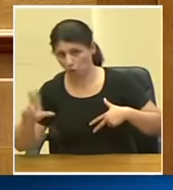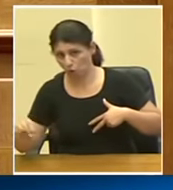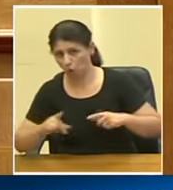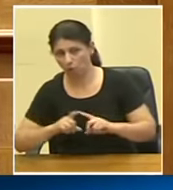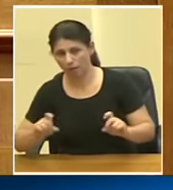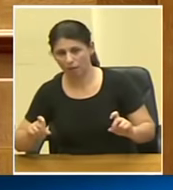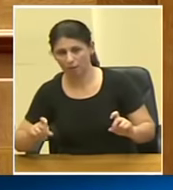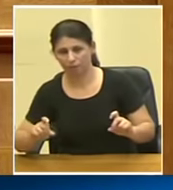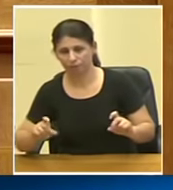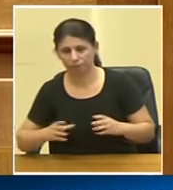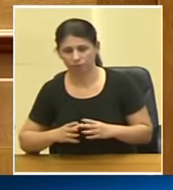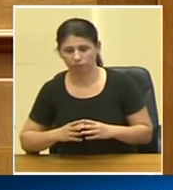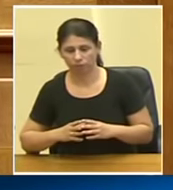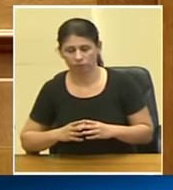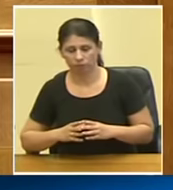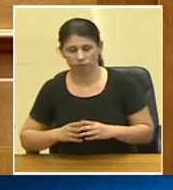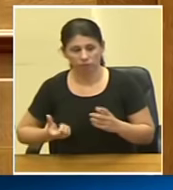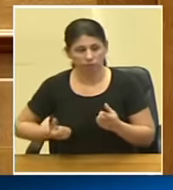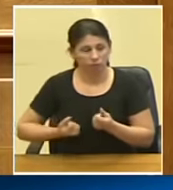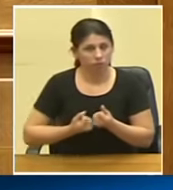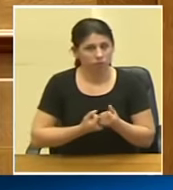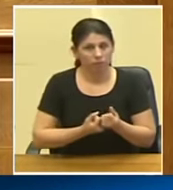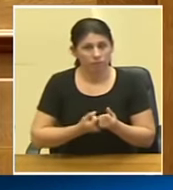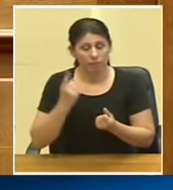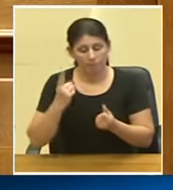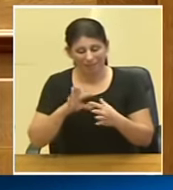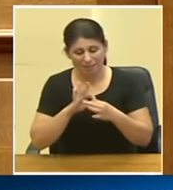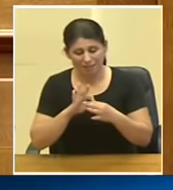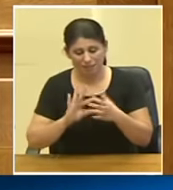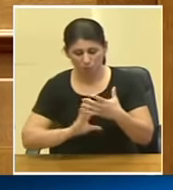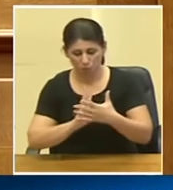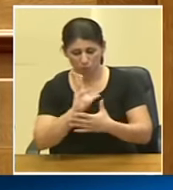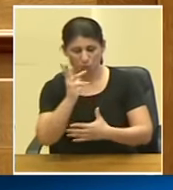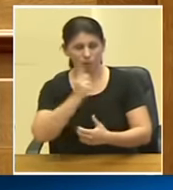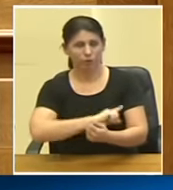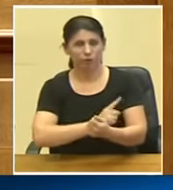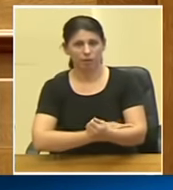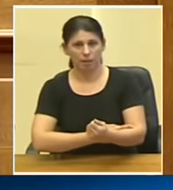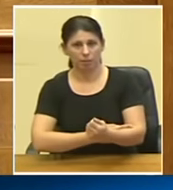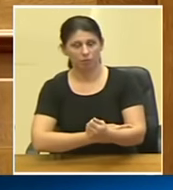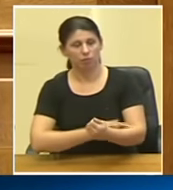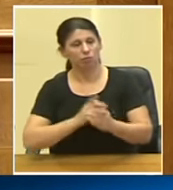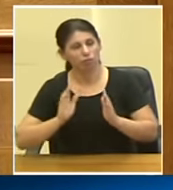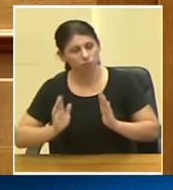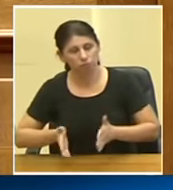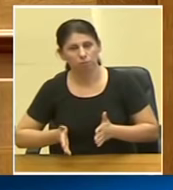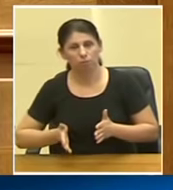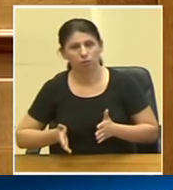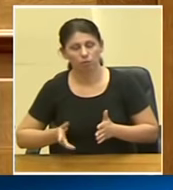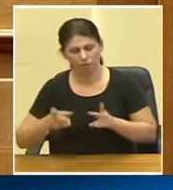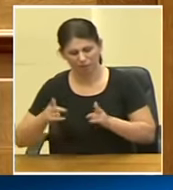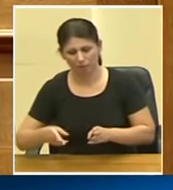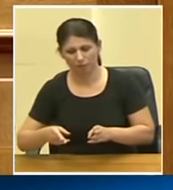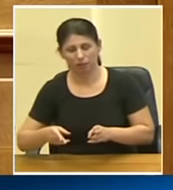πράγμα να υποστηρίξεις μια συμμαχία προοδευτικών δυνάμεων που μπορούν να